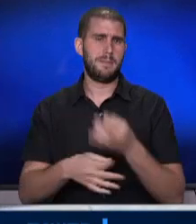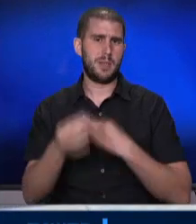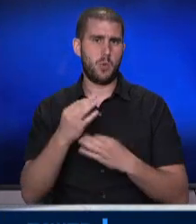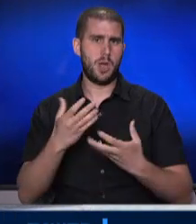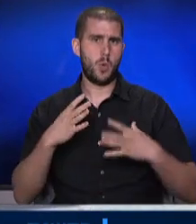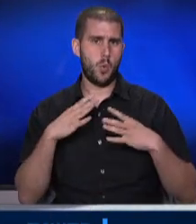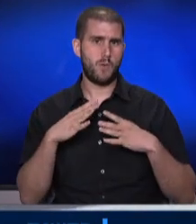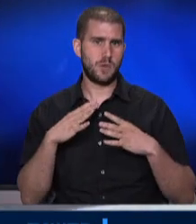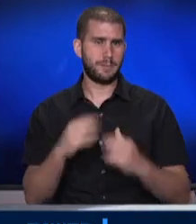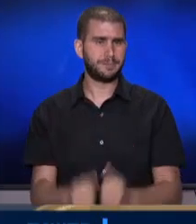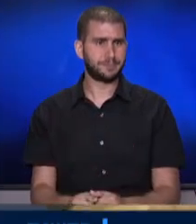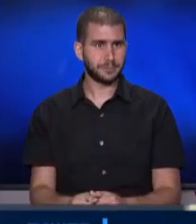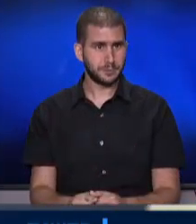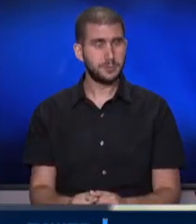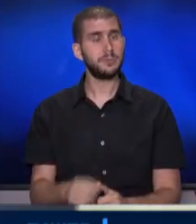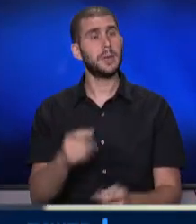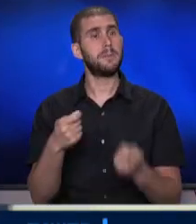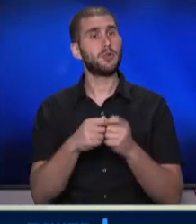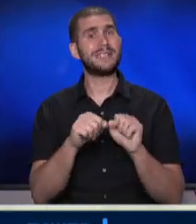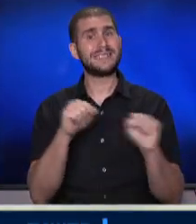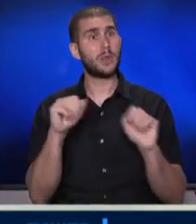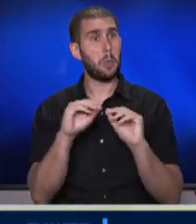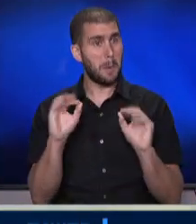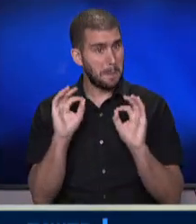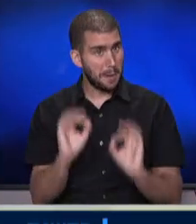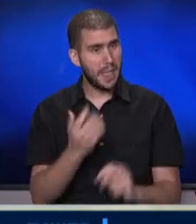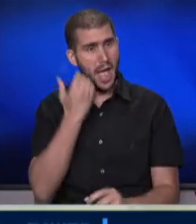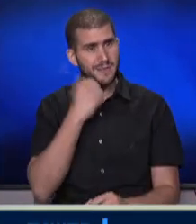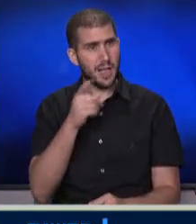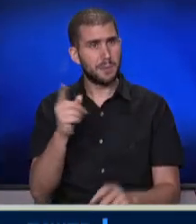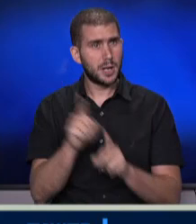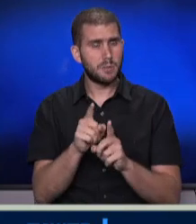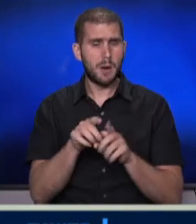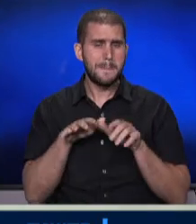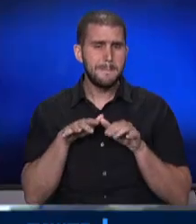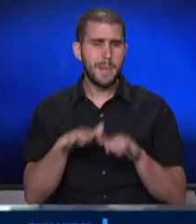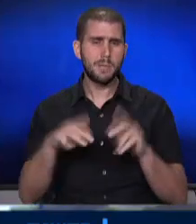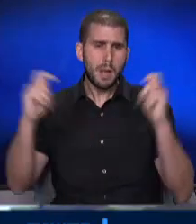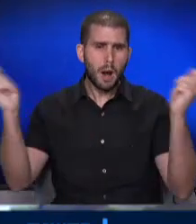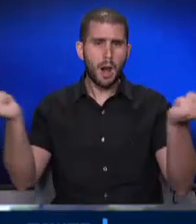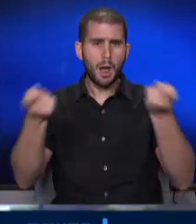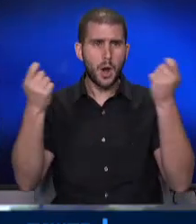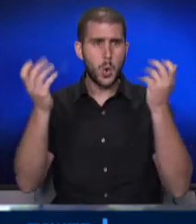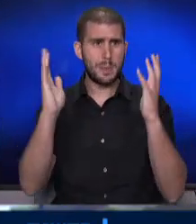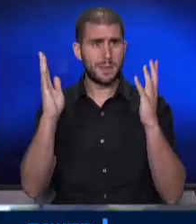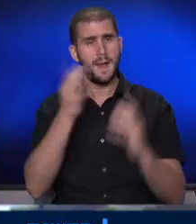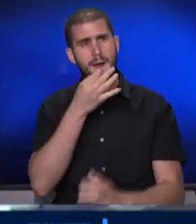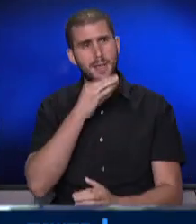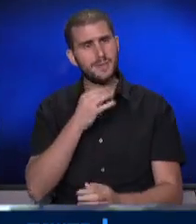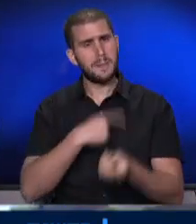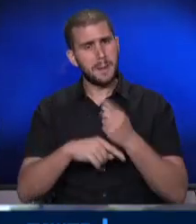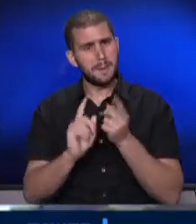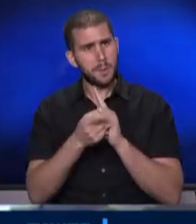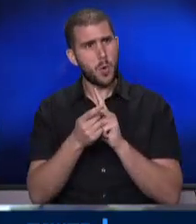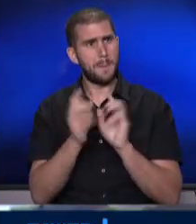בחמישה ימי שישי. לגבי הסתדרות המורים, באמת חבל שהם מוציאים מיליונים על הקמפיינים, עדיף היו משלימים